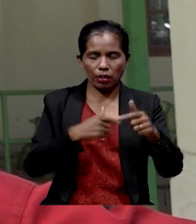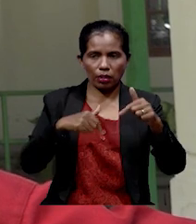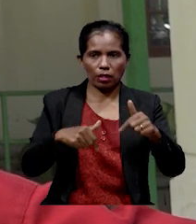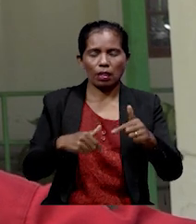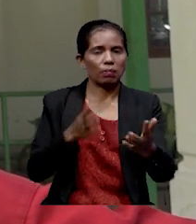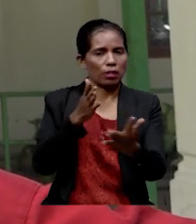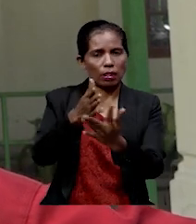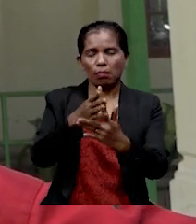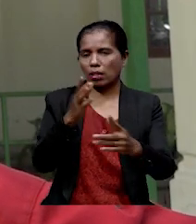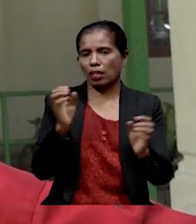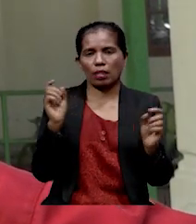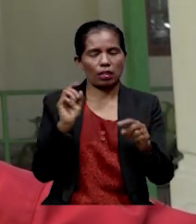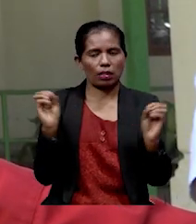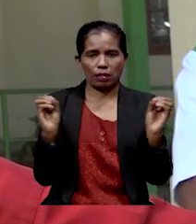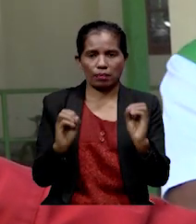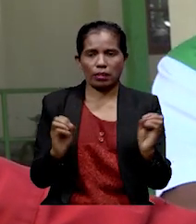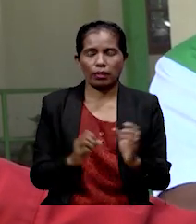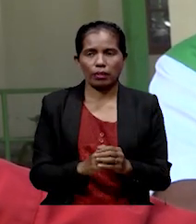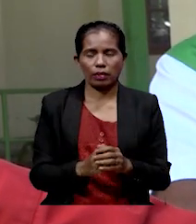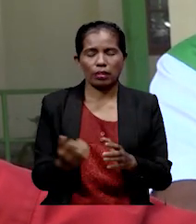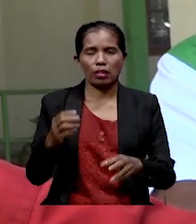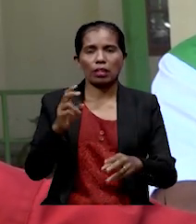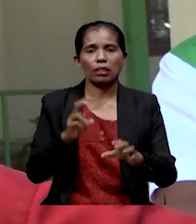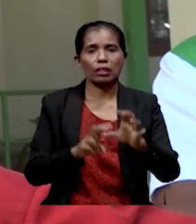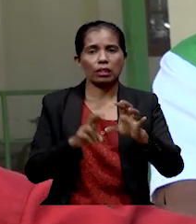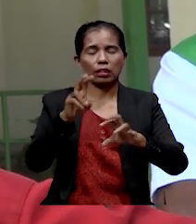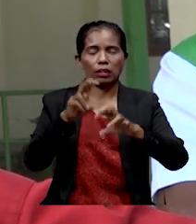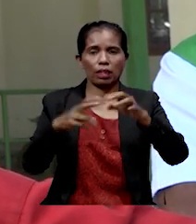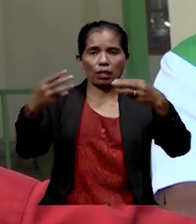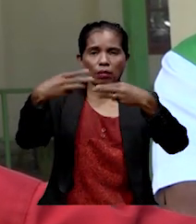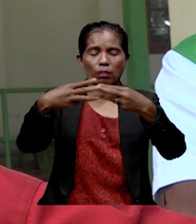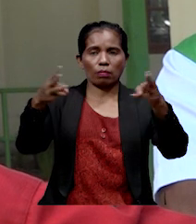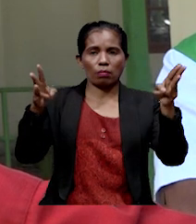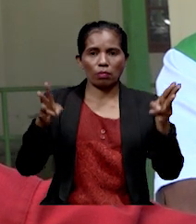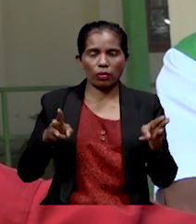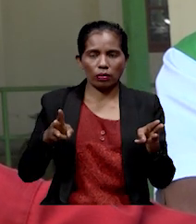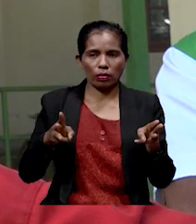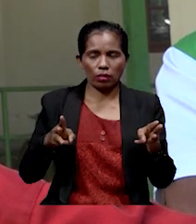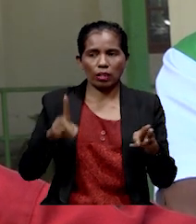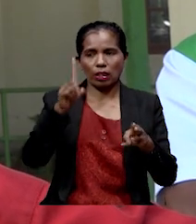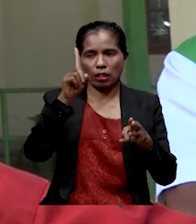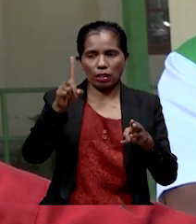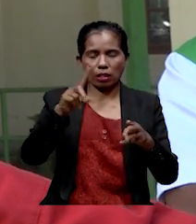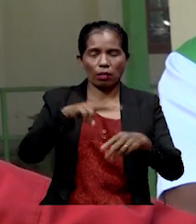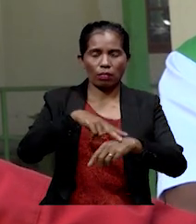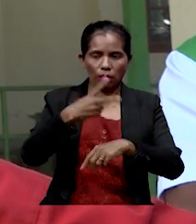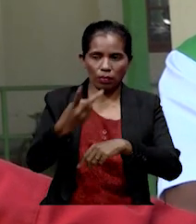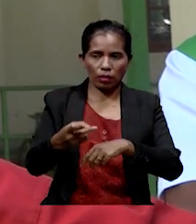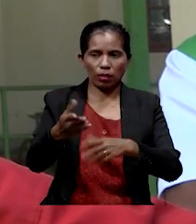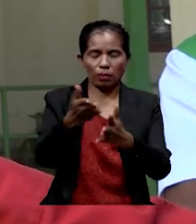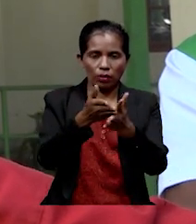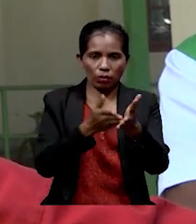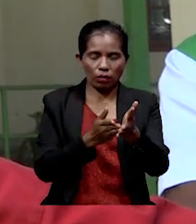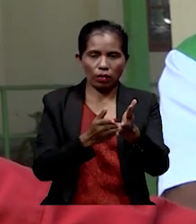amitama la diak honune sira sa moru na ngida rasik moru besi kuanya lima